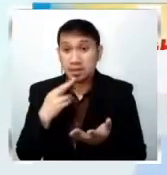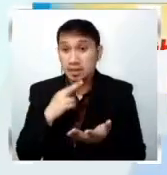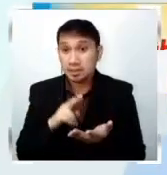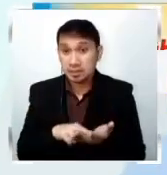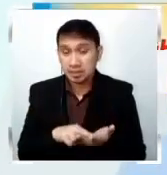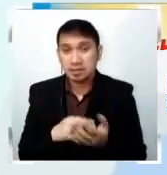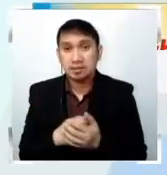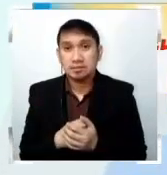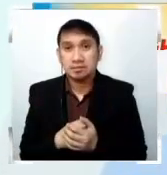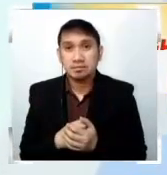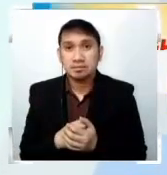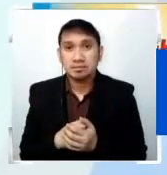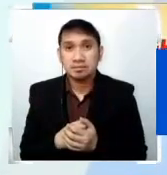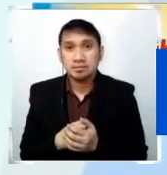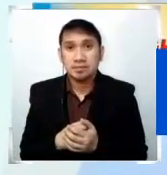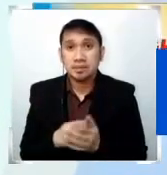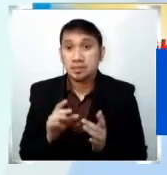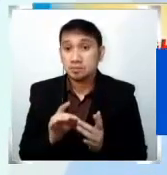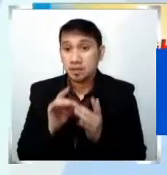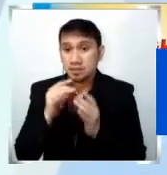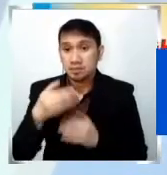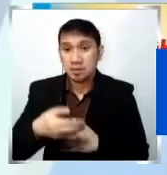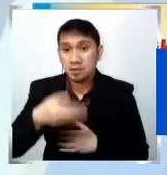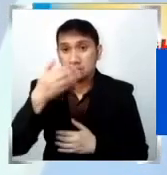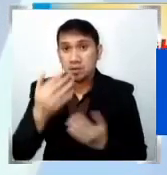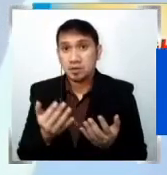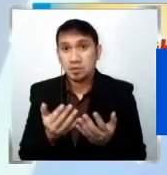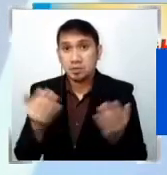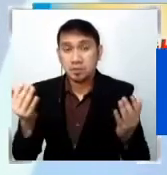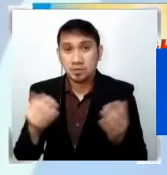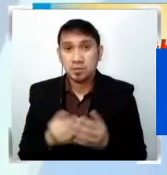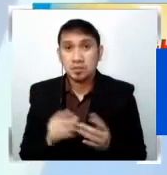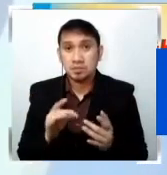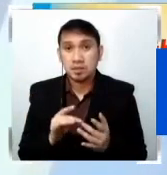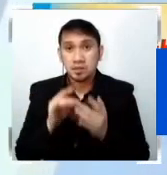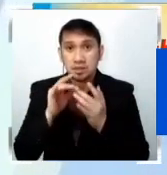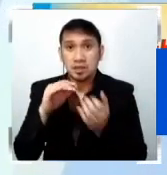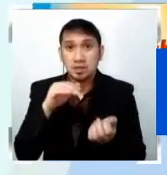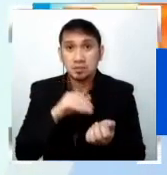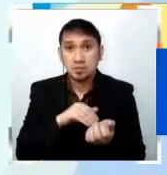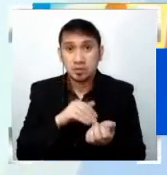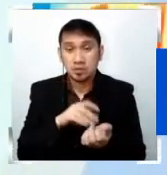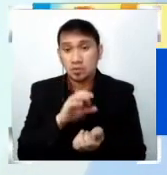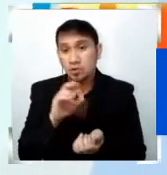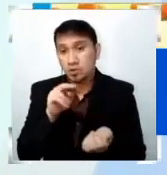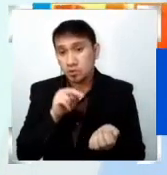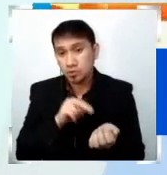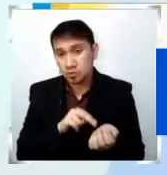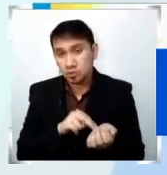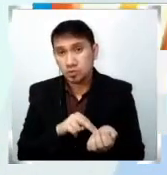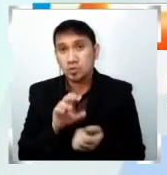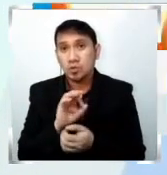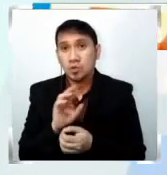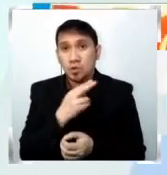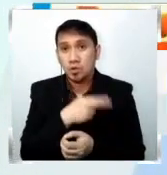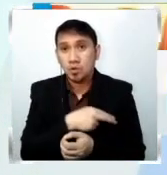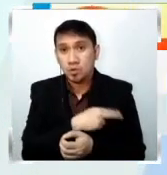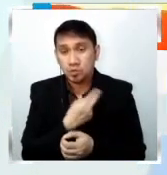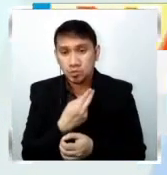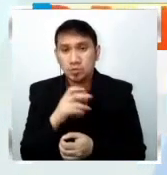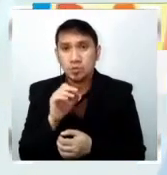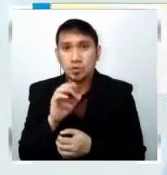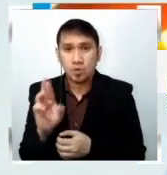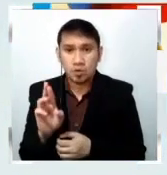mga frontliners, lalo na po mga doktor, nurse, hospital, mga ambulance